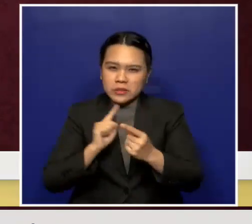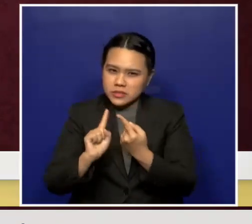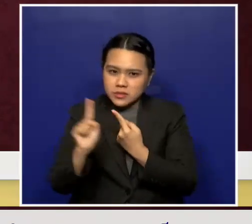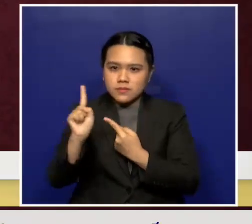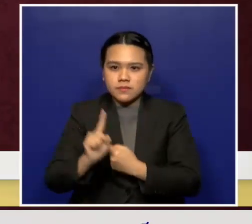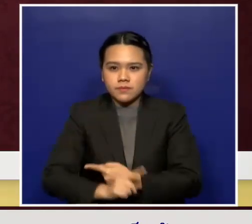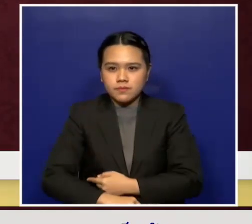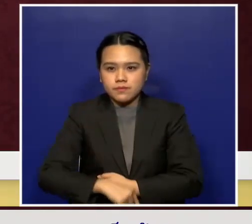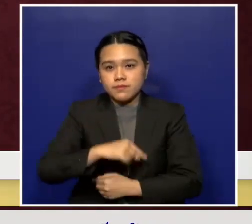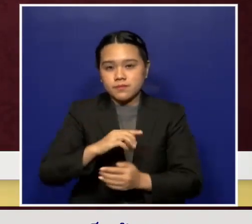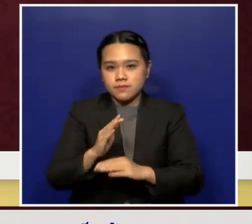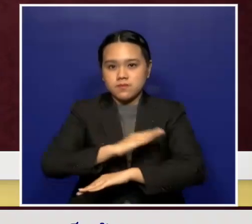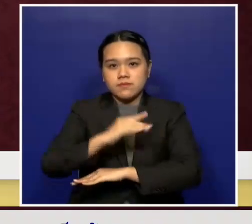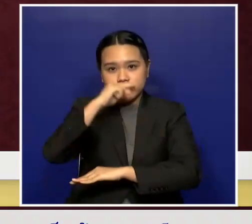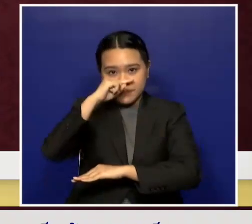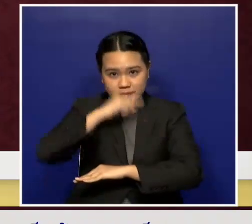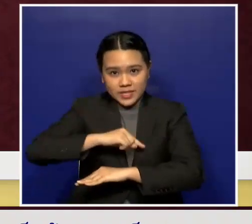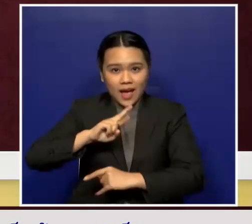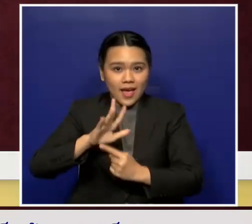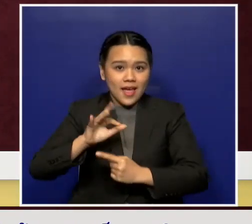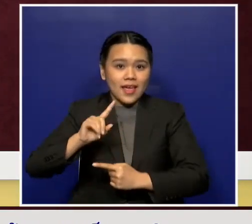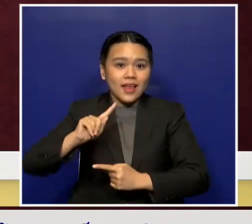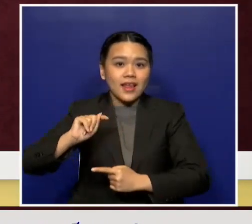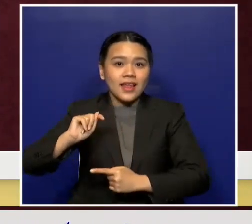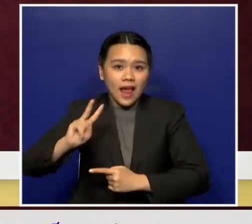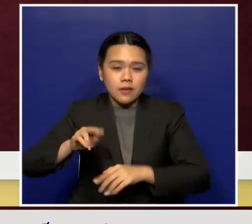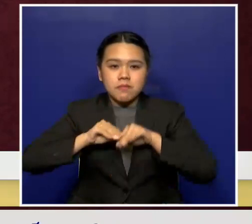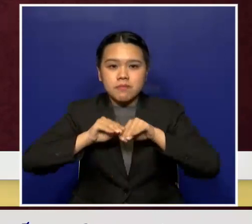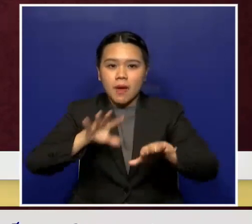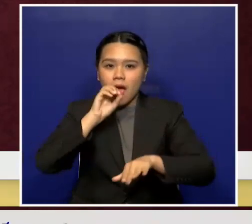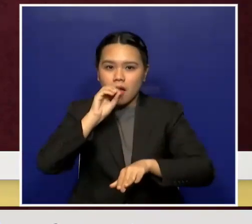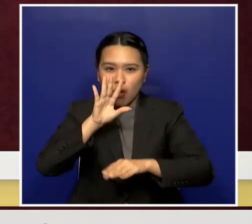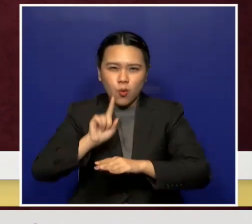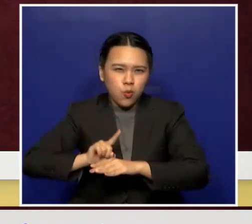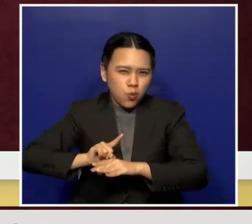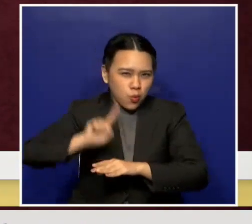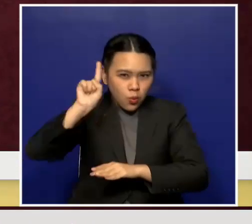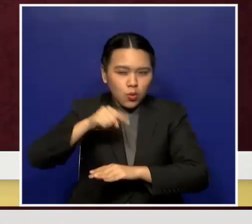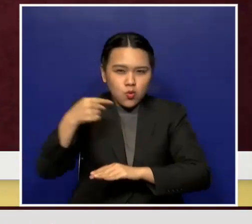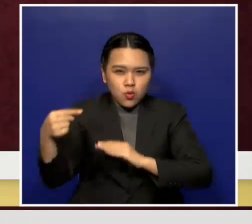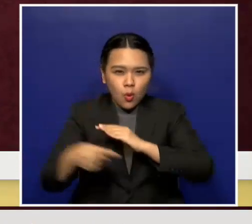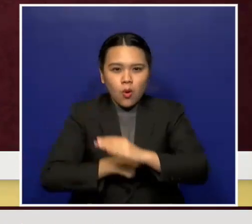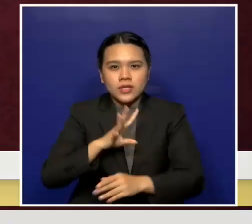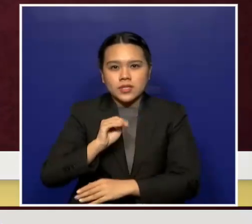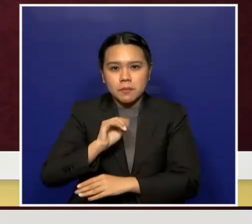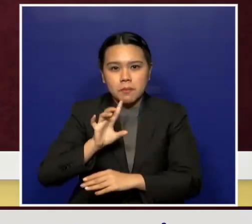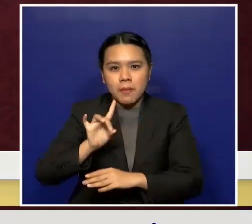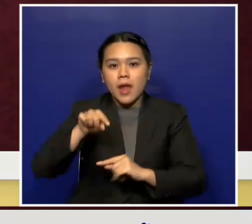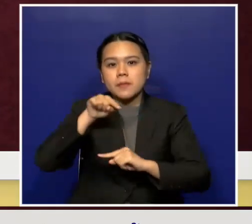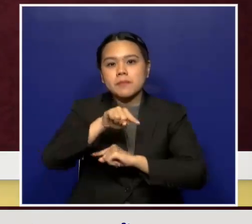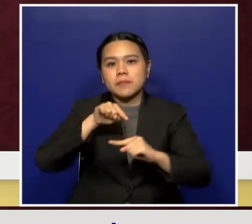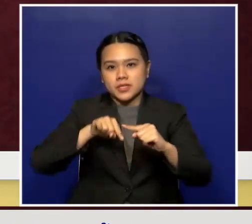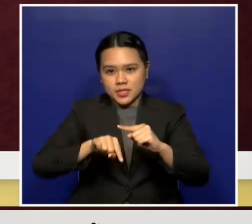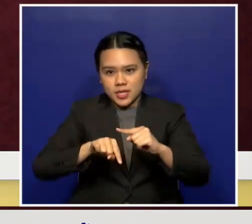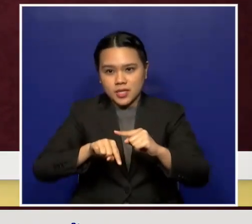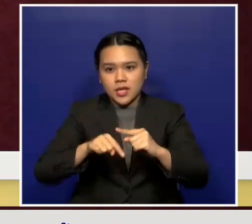พุ่งถึง 48%นี่คือความเจ็บปวดของพี่น้องประชาชนคนไทยทั้งประเทศผมไม่สงสัยว่า